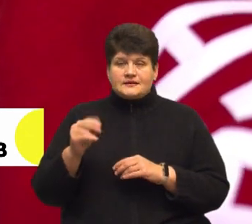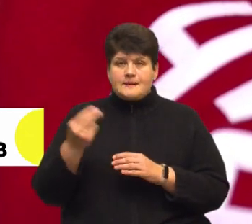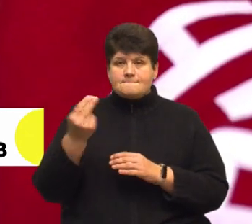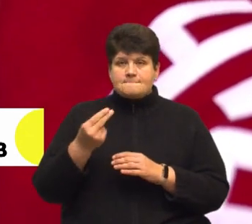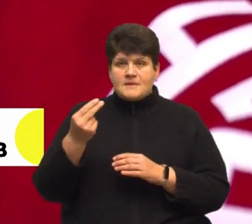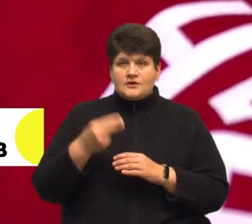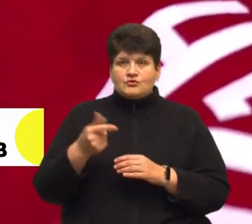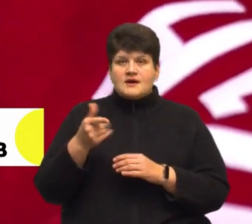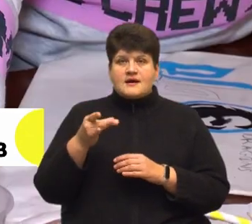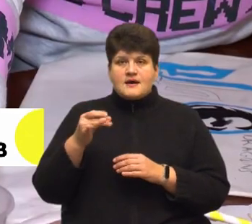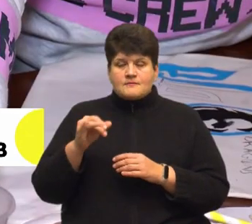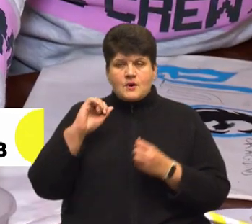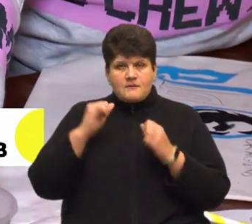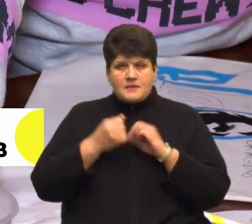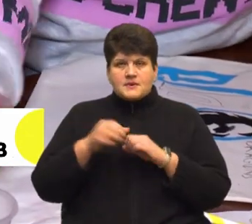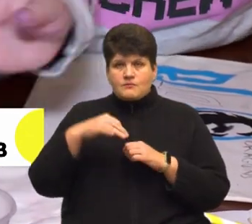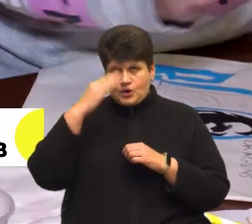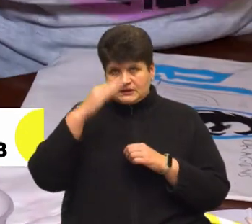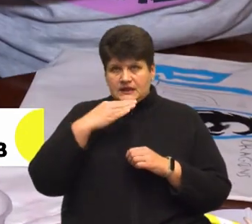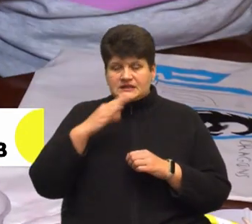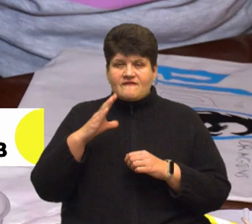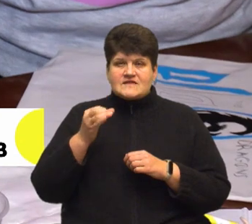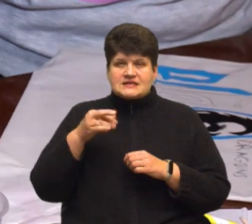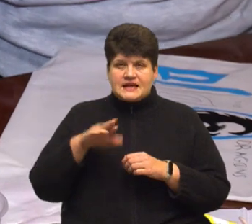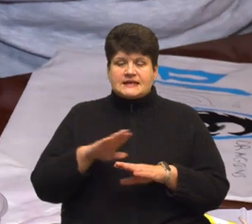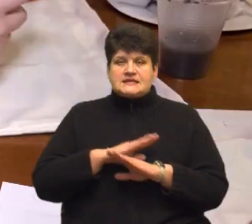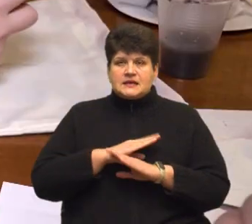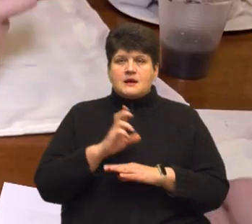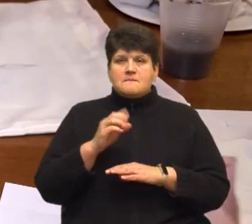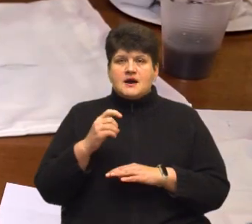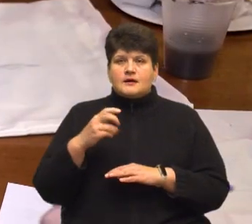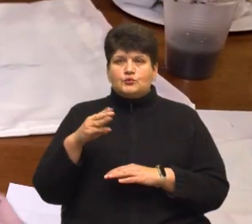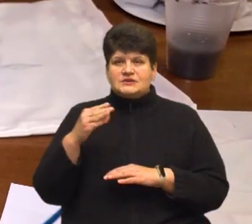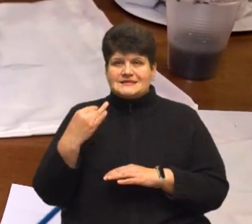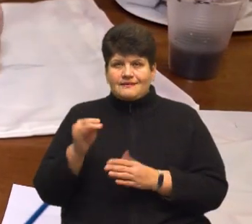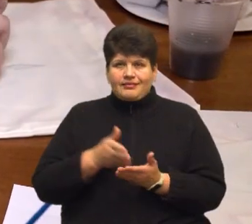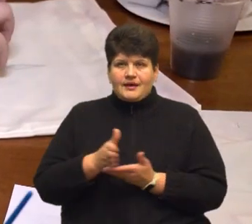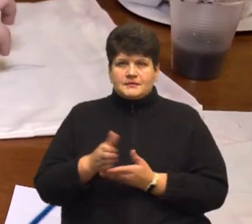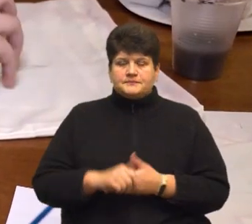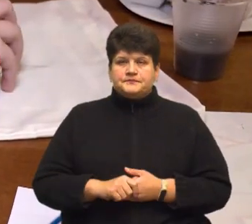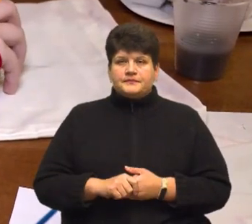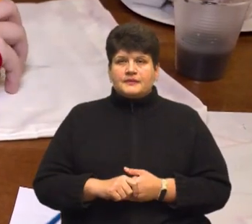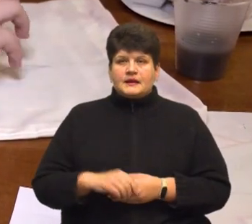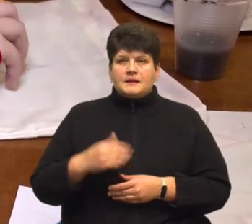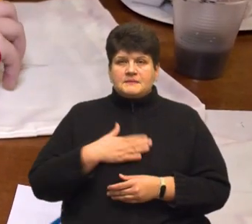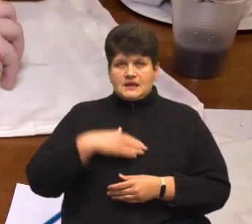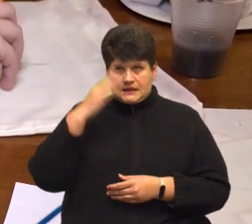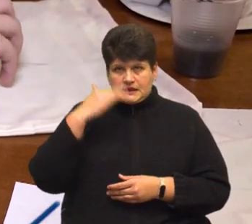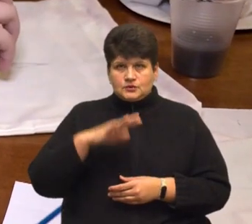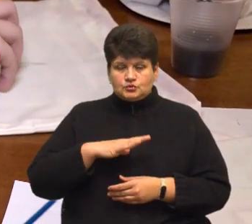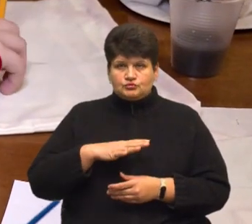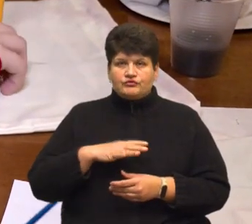про свого тата Василя який загинув Минулого року на бахмутському напрямку Мій тато був на війні